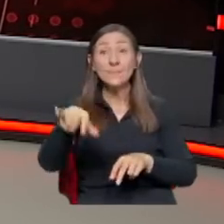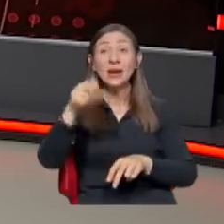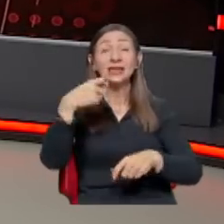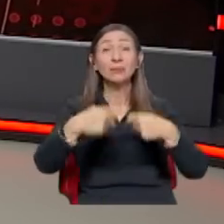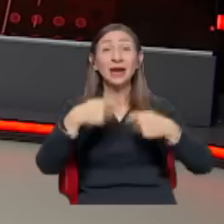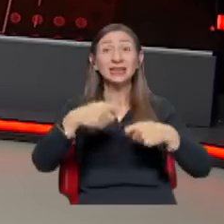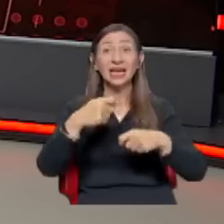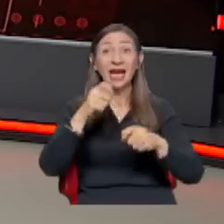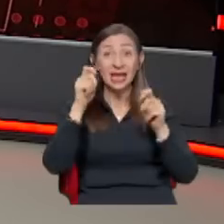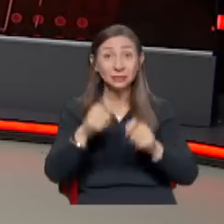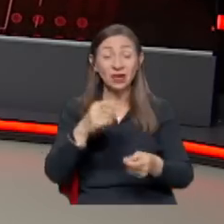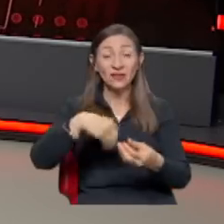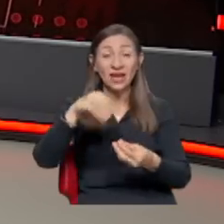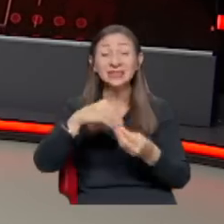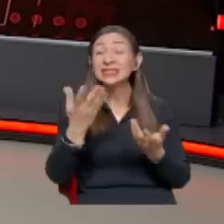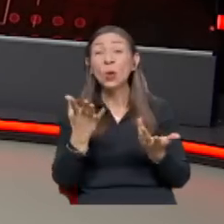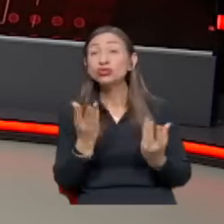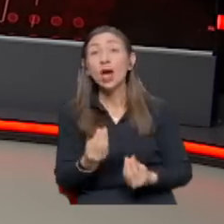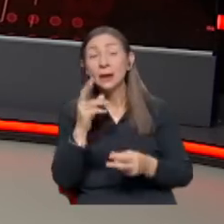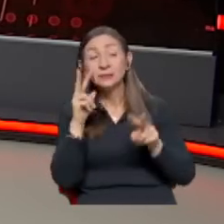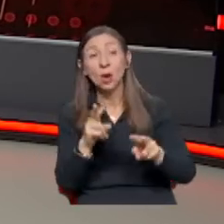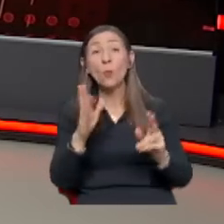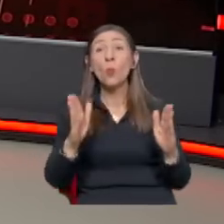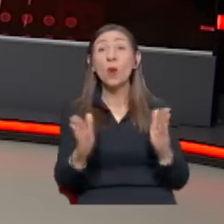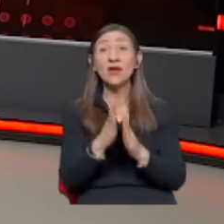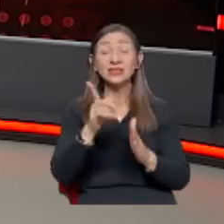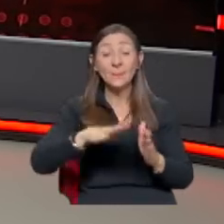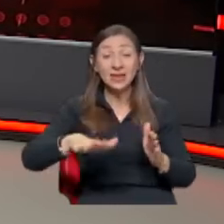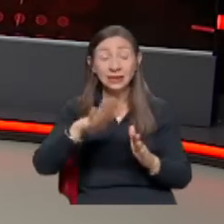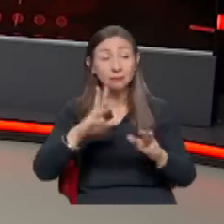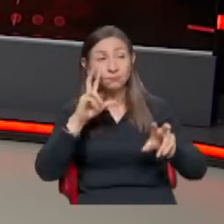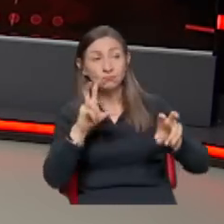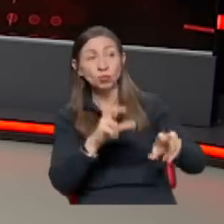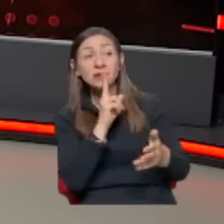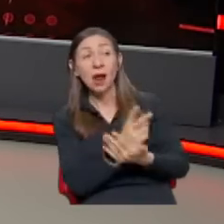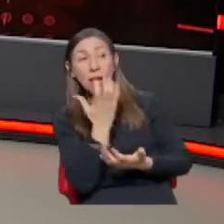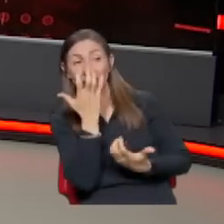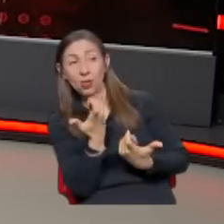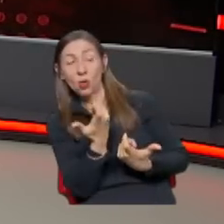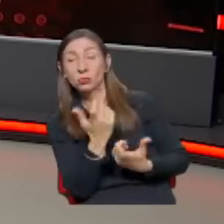Merkez Bankası'nın atacağı faiz adımında, muhalefetin de piyasanın da gözü bu kararda.